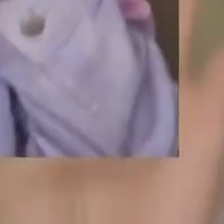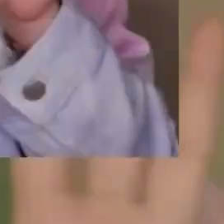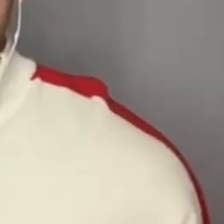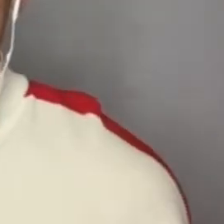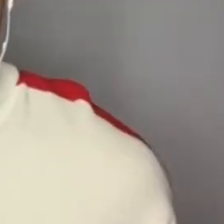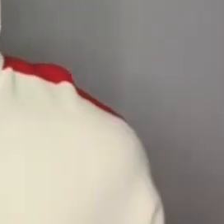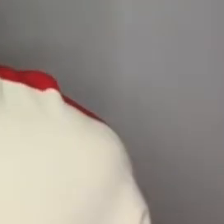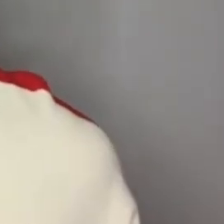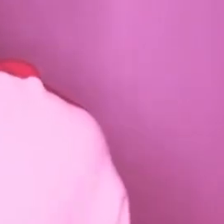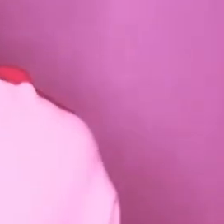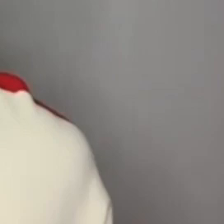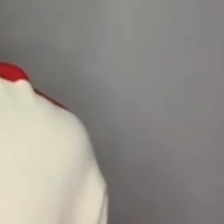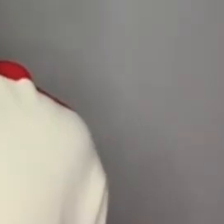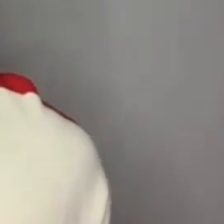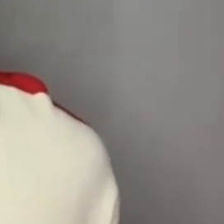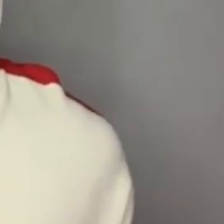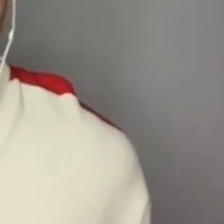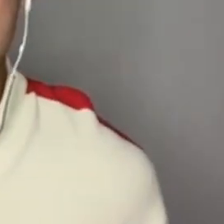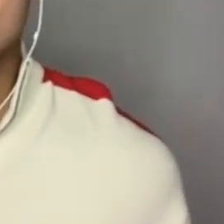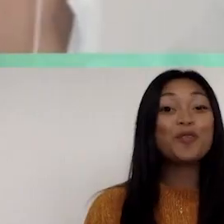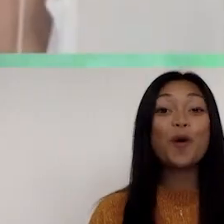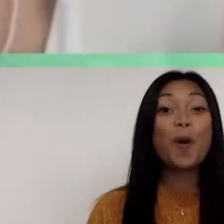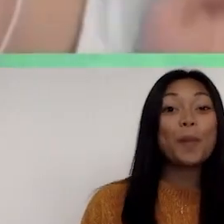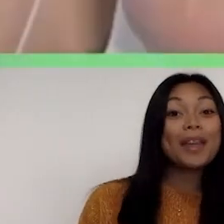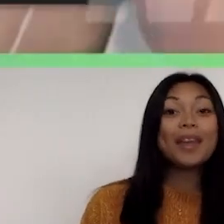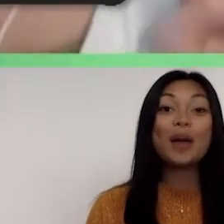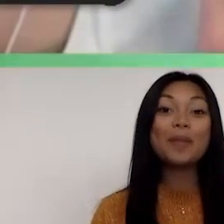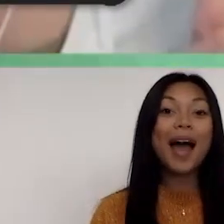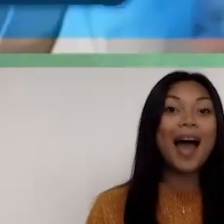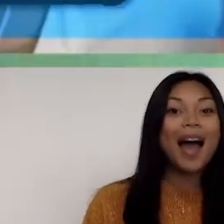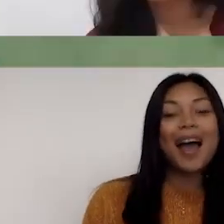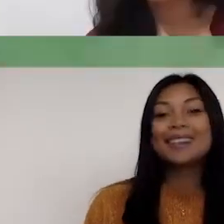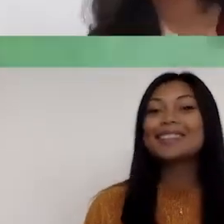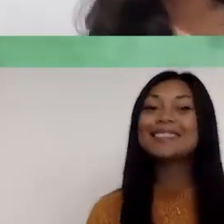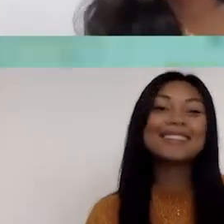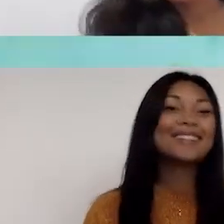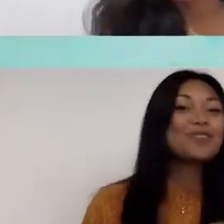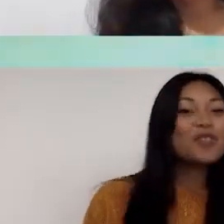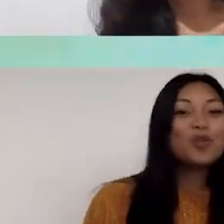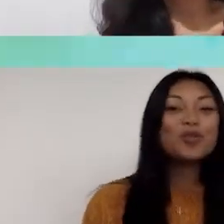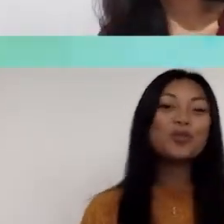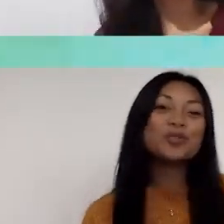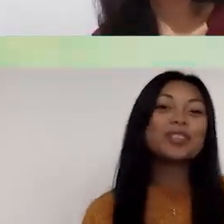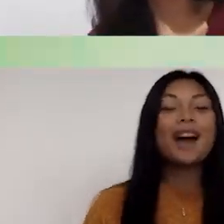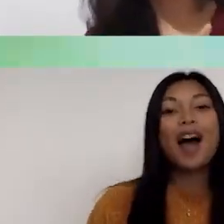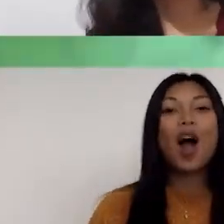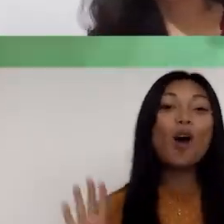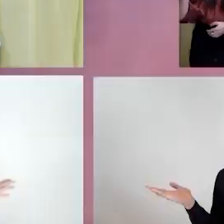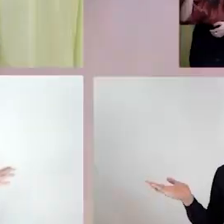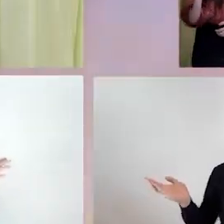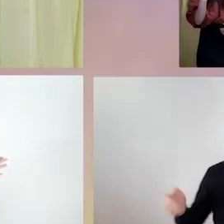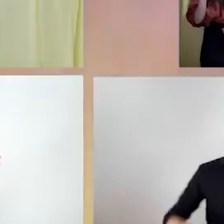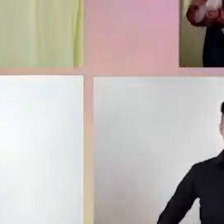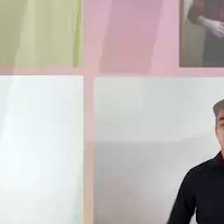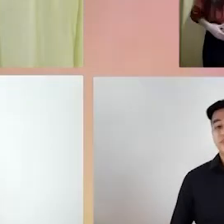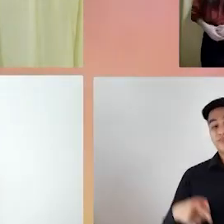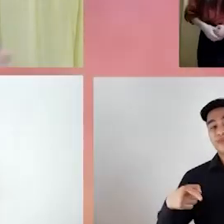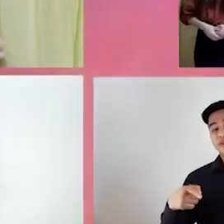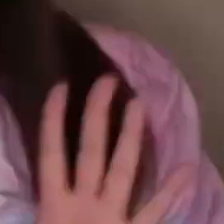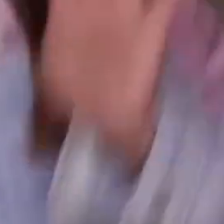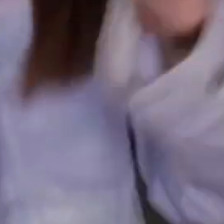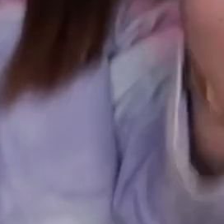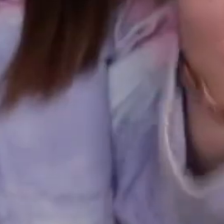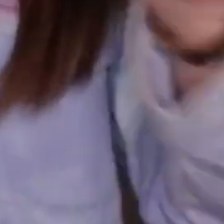na, CFO News na. 4 PM na, CFO News na. 4 PM